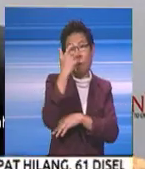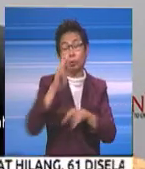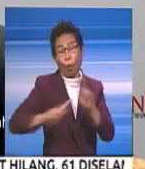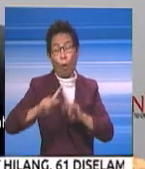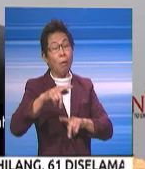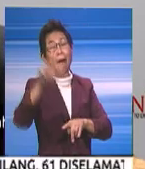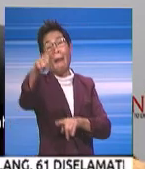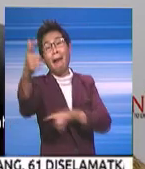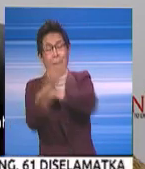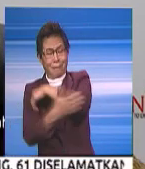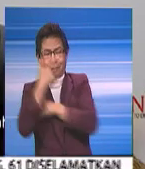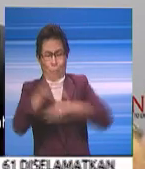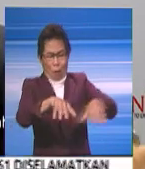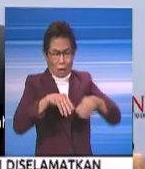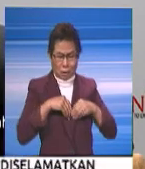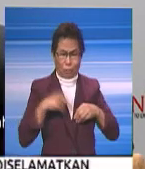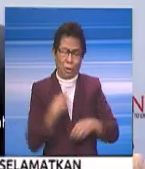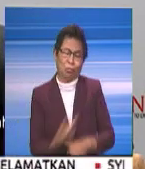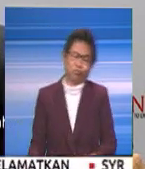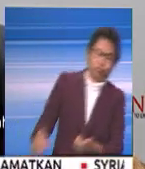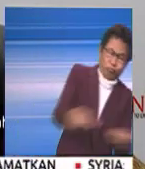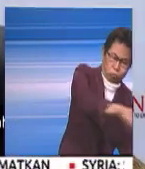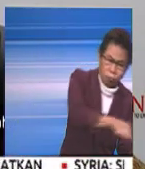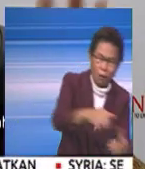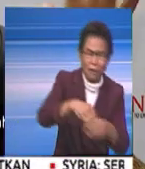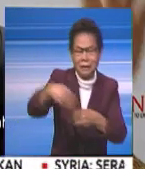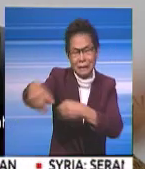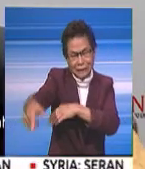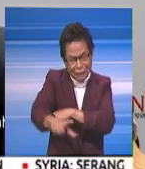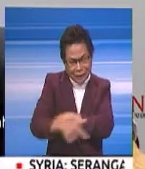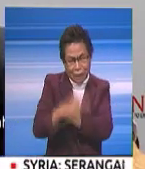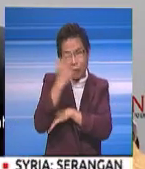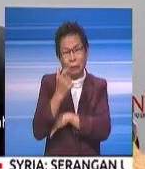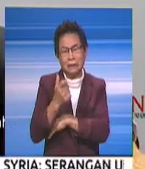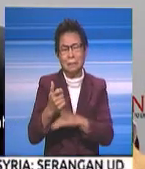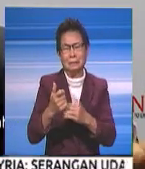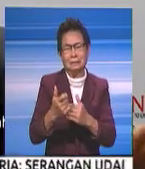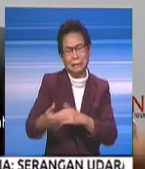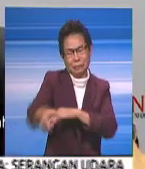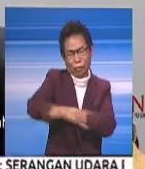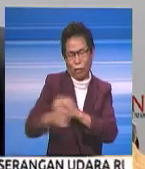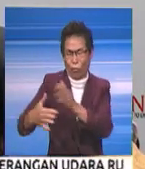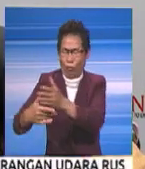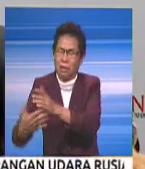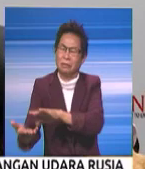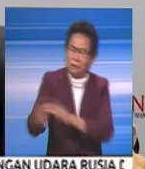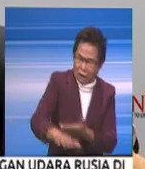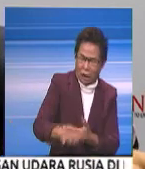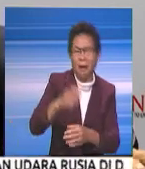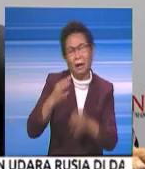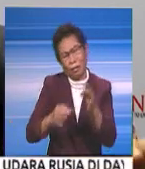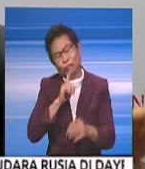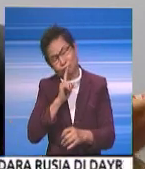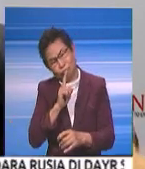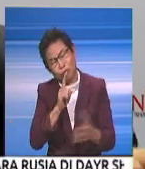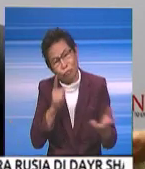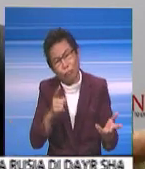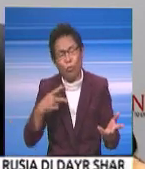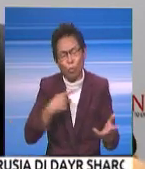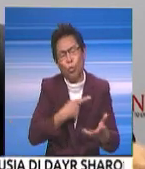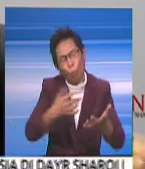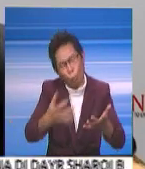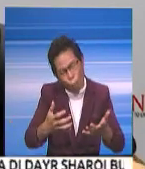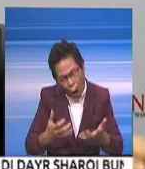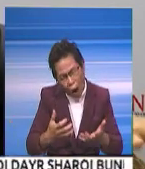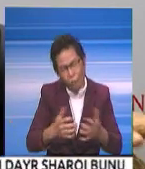accept it. We cannot throw it into the sea because the fish will die if it is true. So we want to